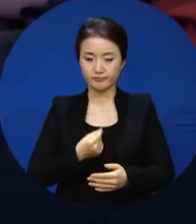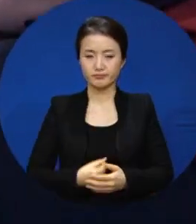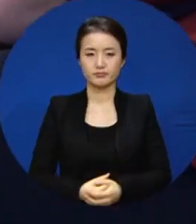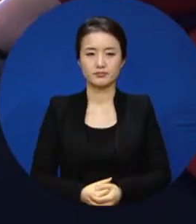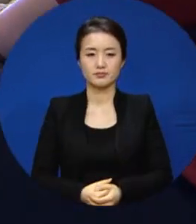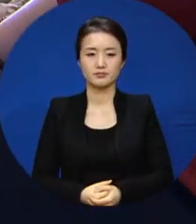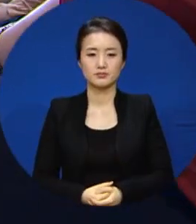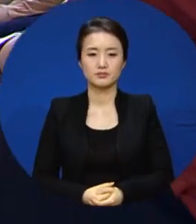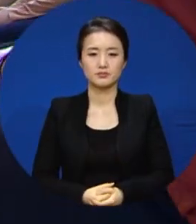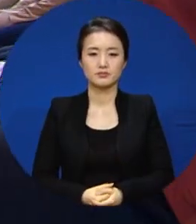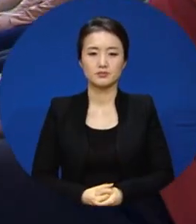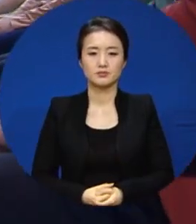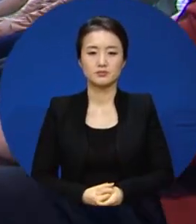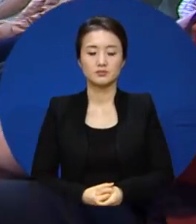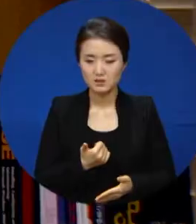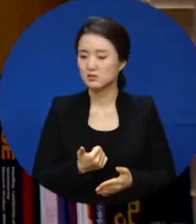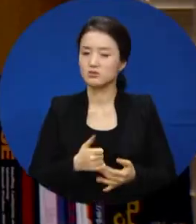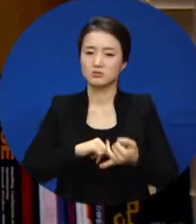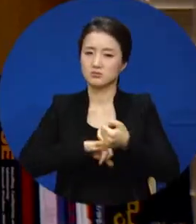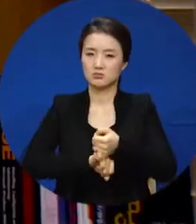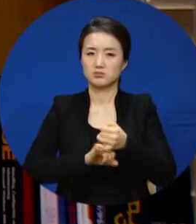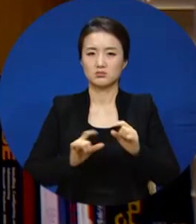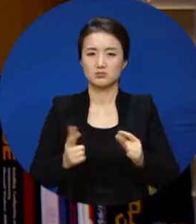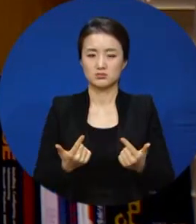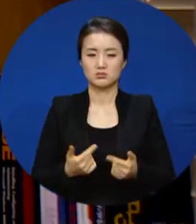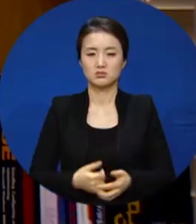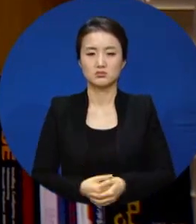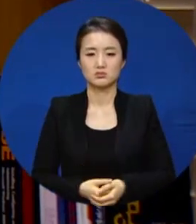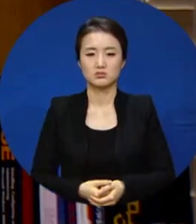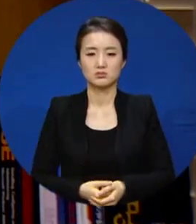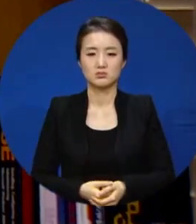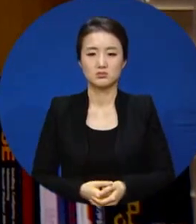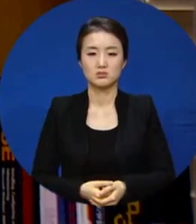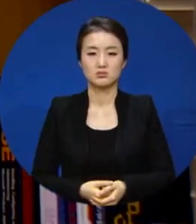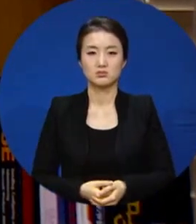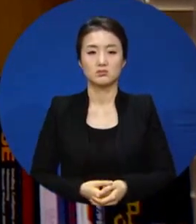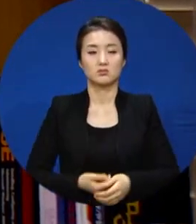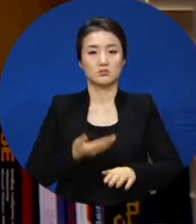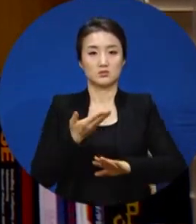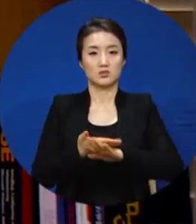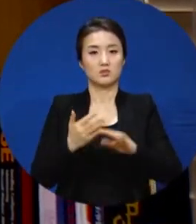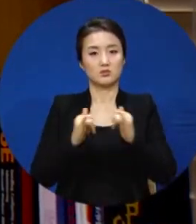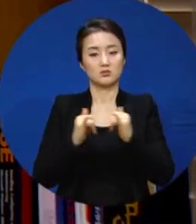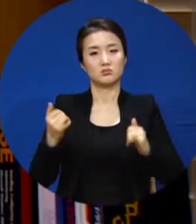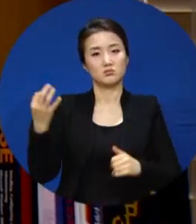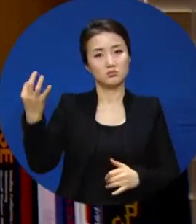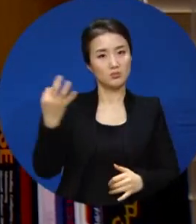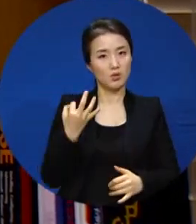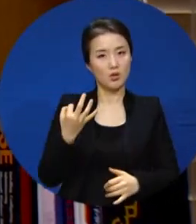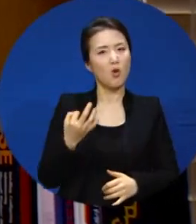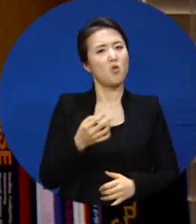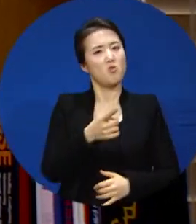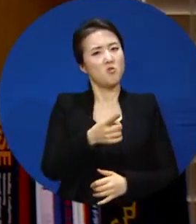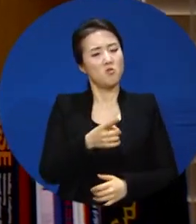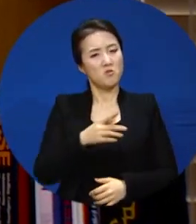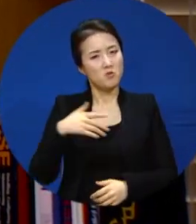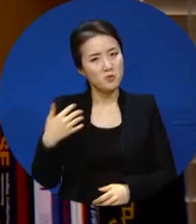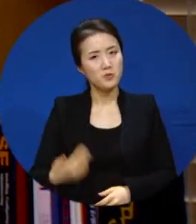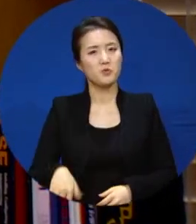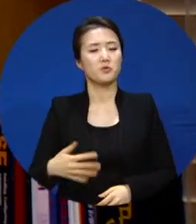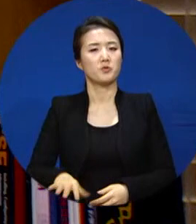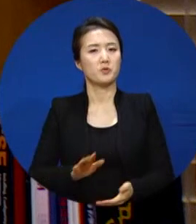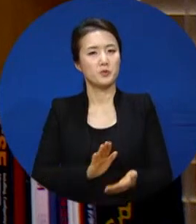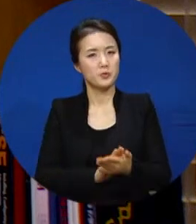여러분 노숙하는 분들 있죠 그분들이 옛날에는 남들이 볼때 야초 사람 대단했어 그렇게 잘